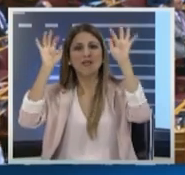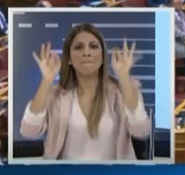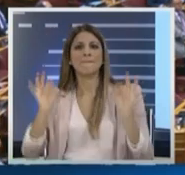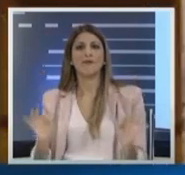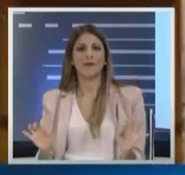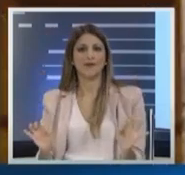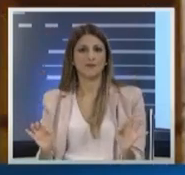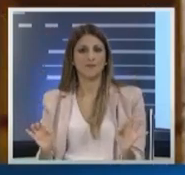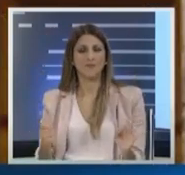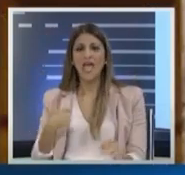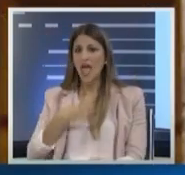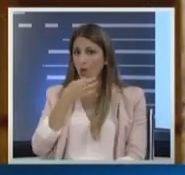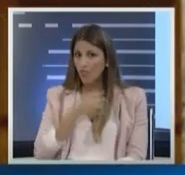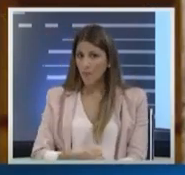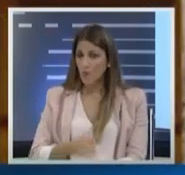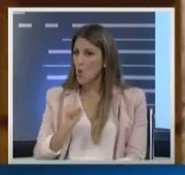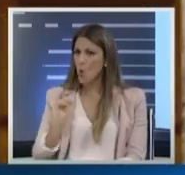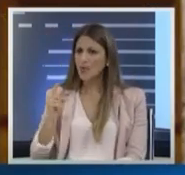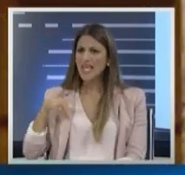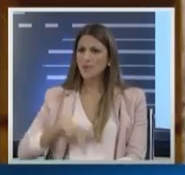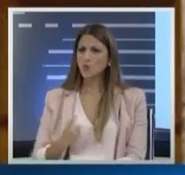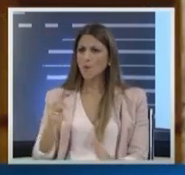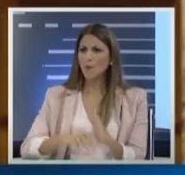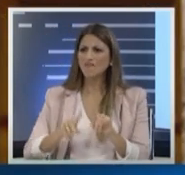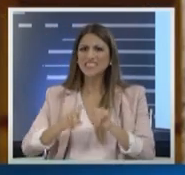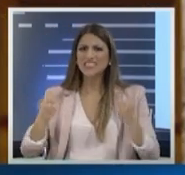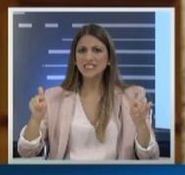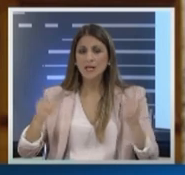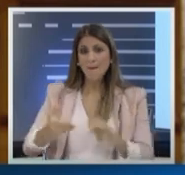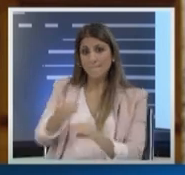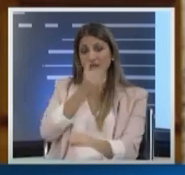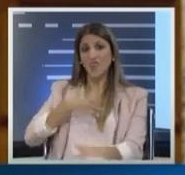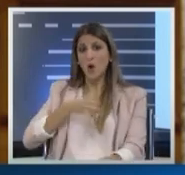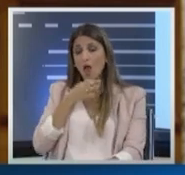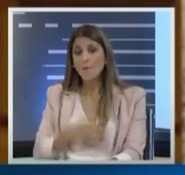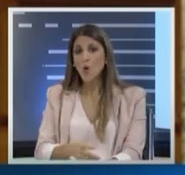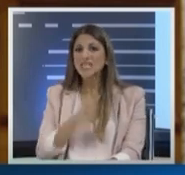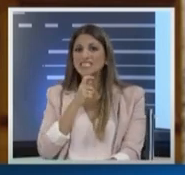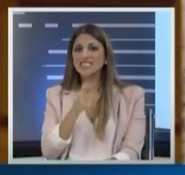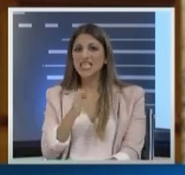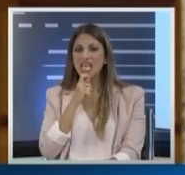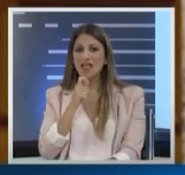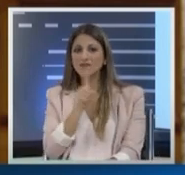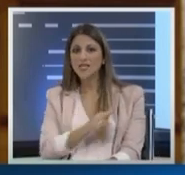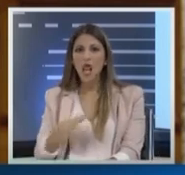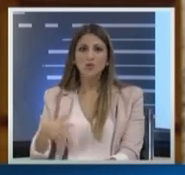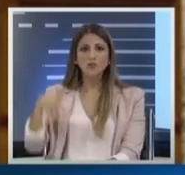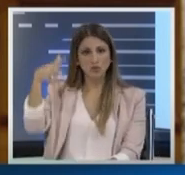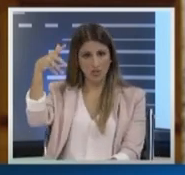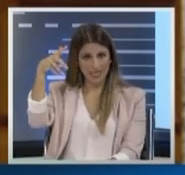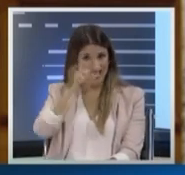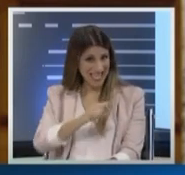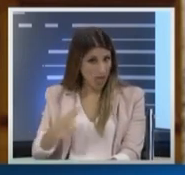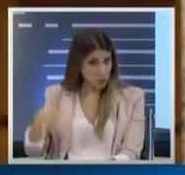στα πρακτικά όχι τι υπέγραψε ο κ. Τσακαλώτος, αλλά τη συνέντευξη που έδωσε ο κύριος Μητσοτάκης, ο